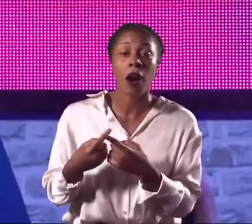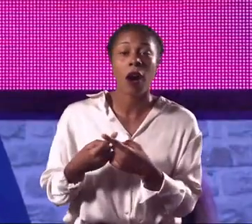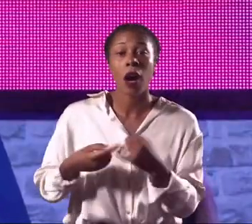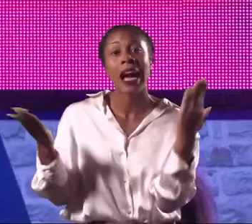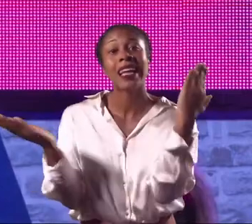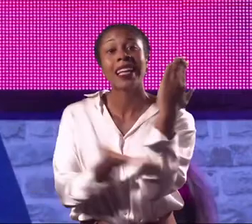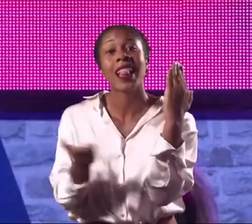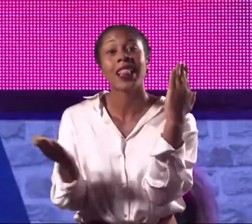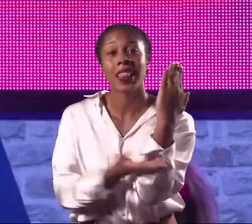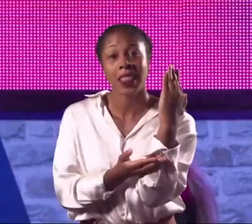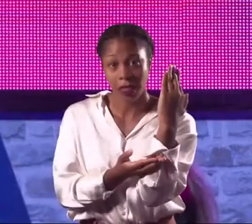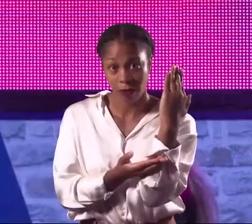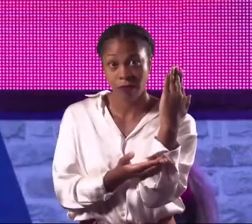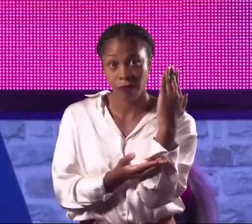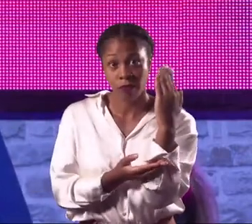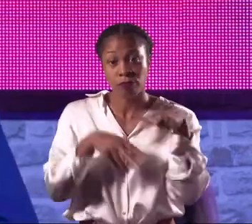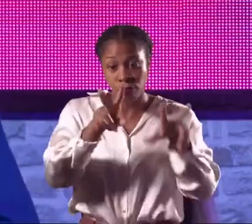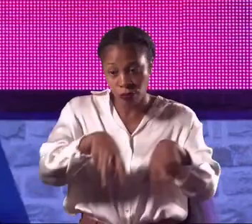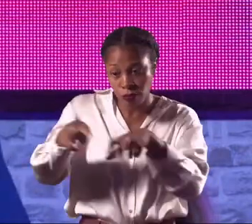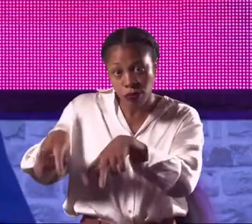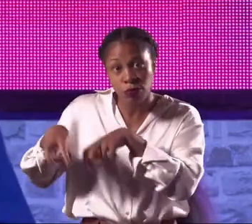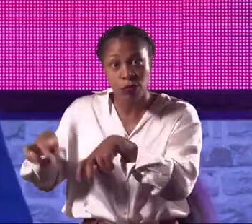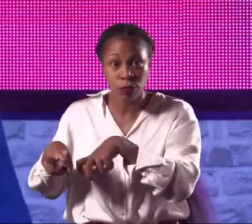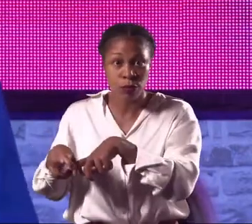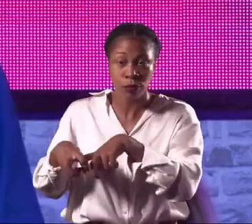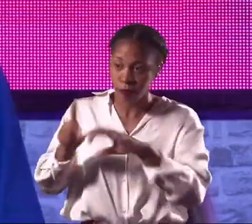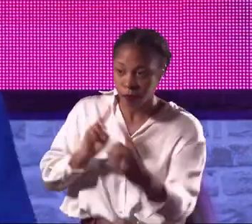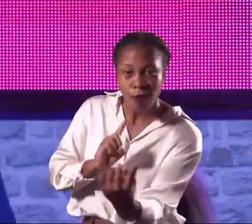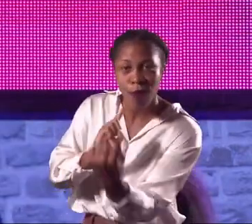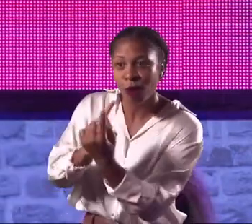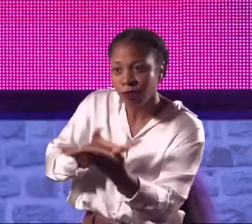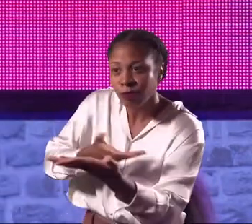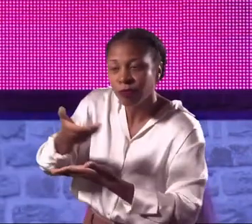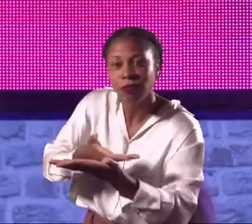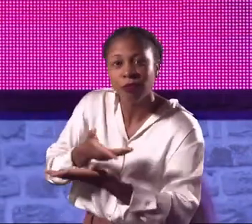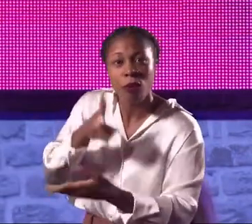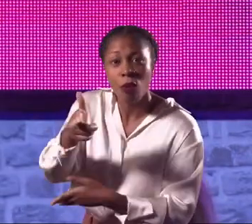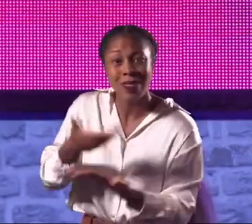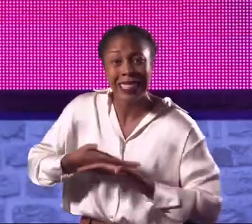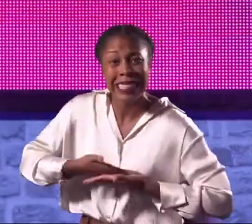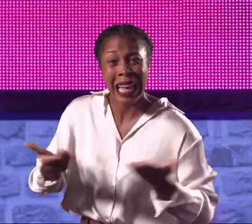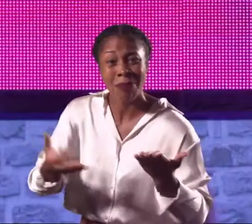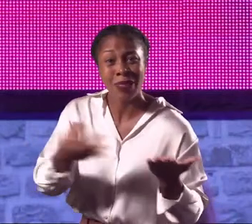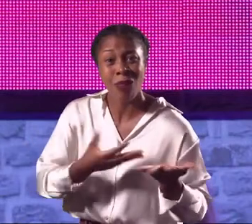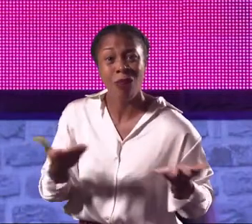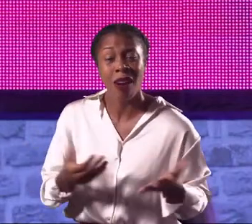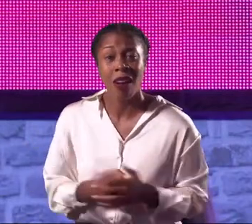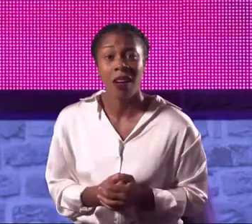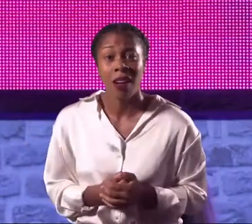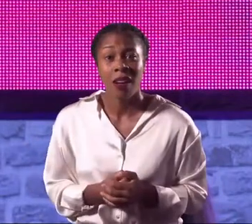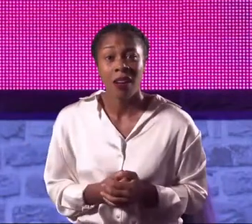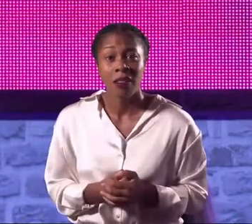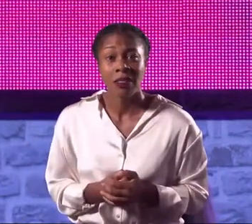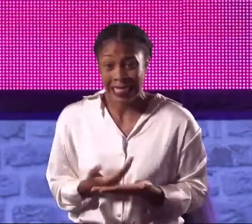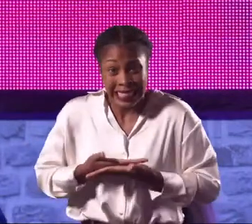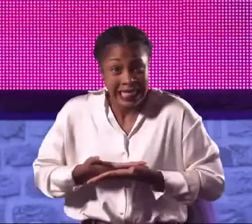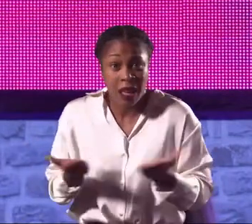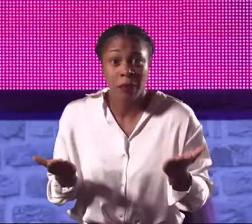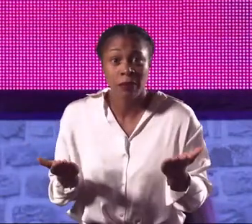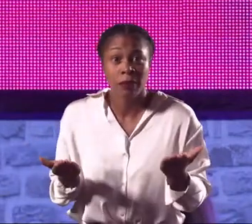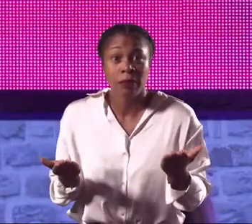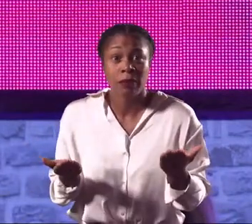canne. Eux aussi, leur demande, leur revendication était simple. Pour autant,